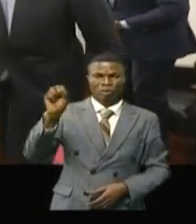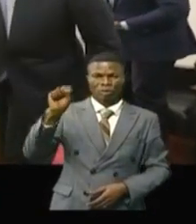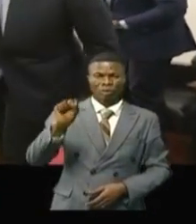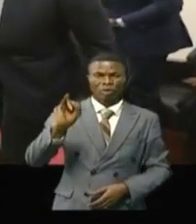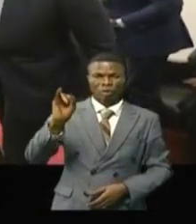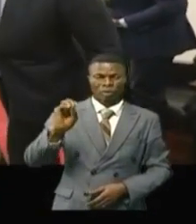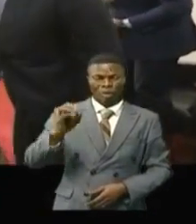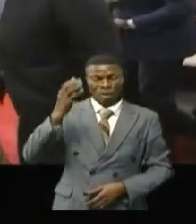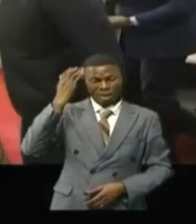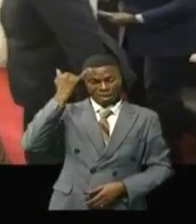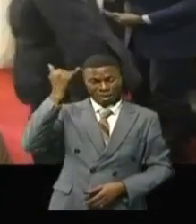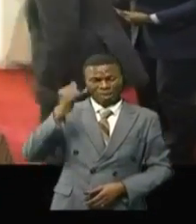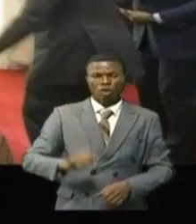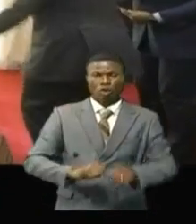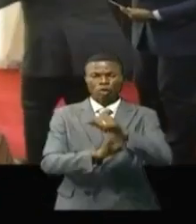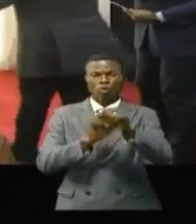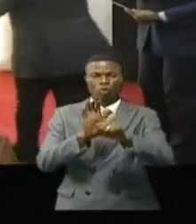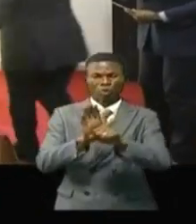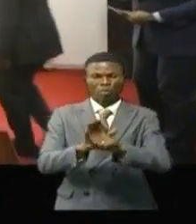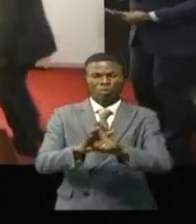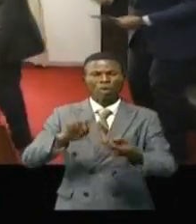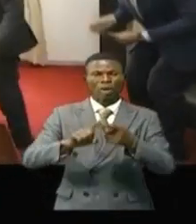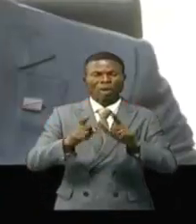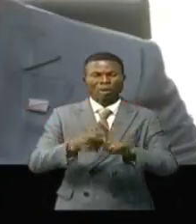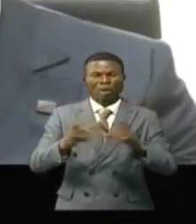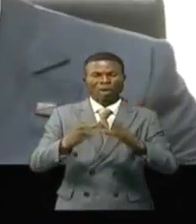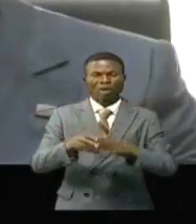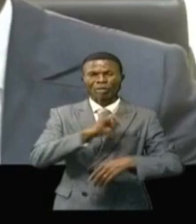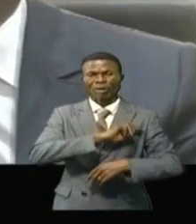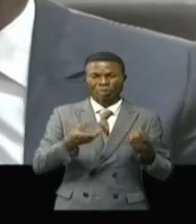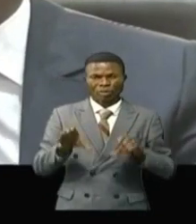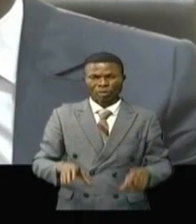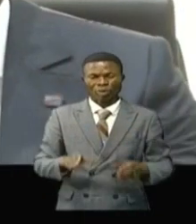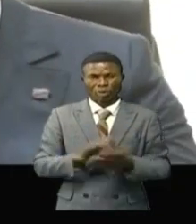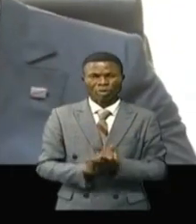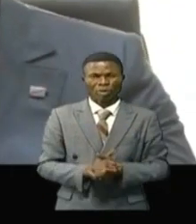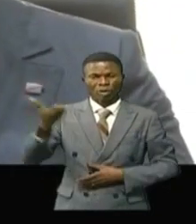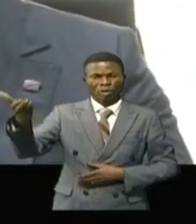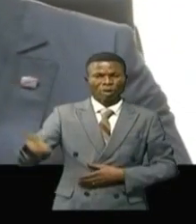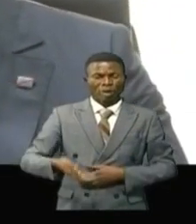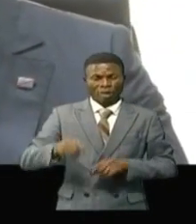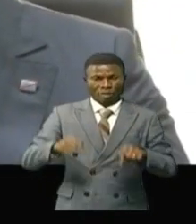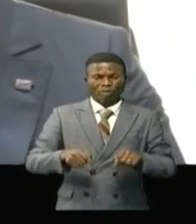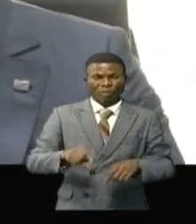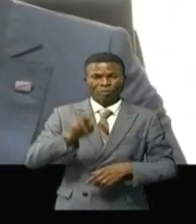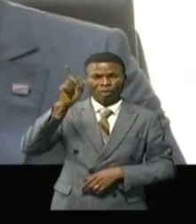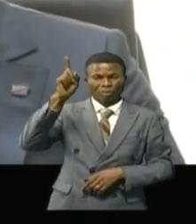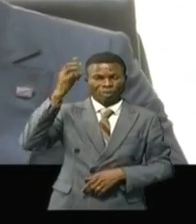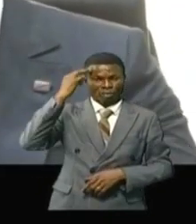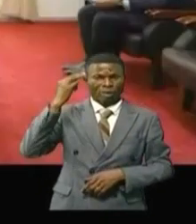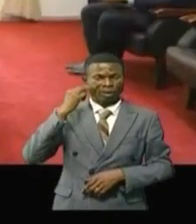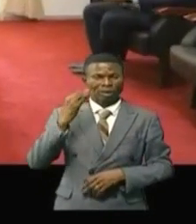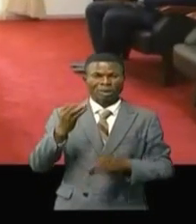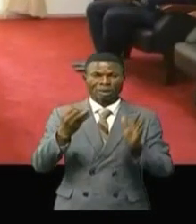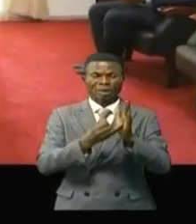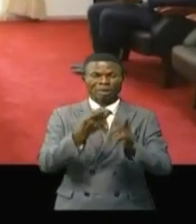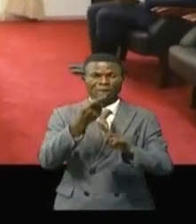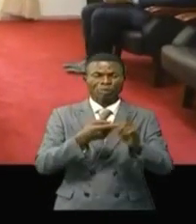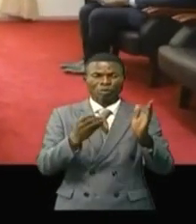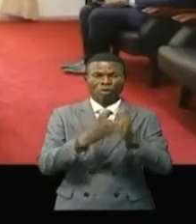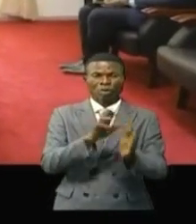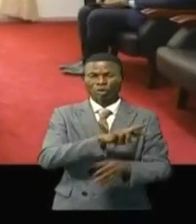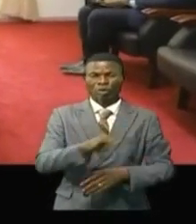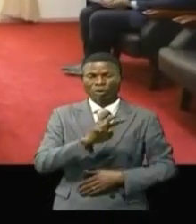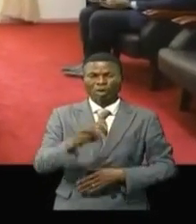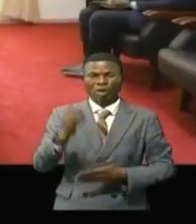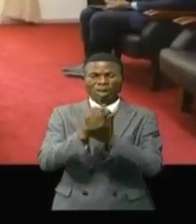sa coopération avec la République démocratique du Congo. Reçu par le Premier ministre ce vendredi 7 octobre 2022,